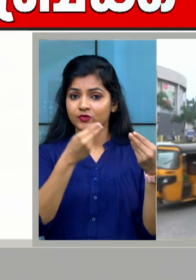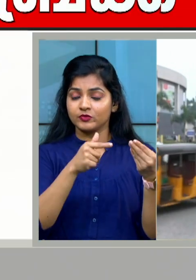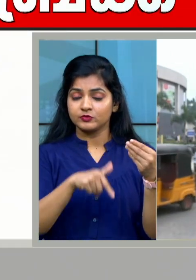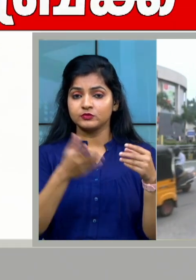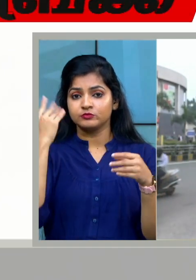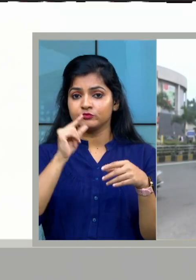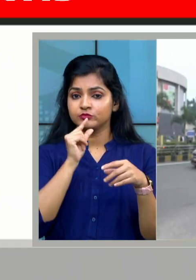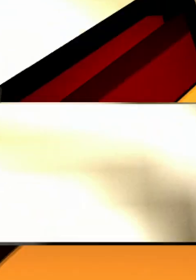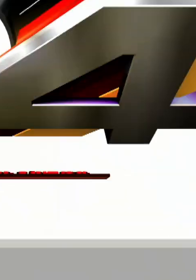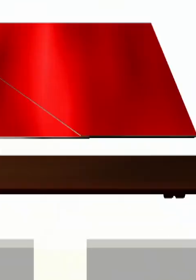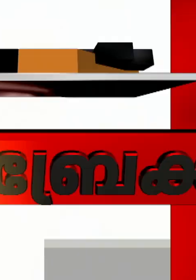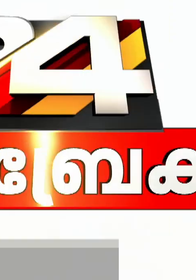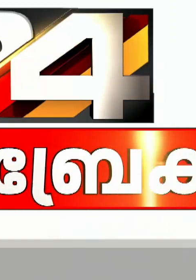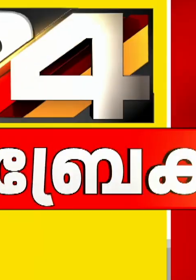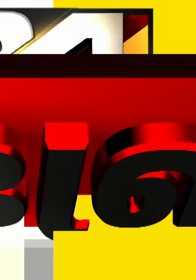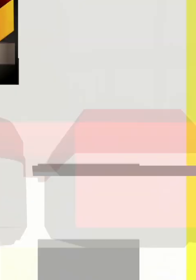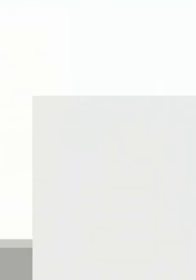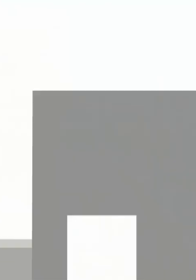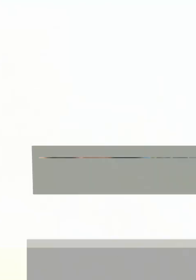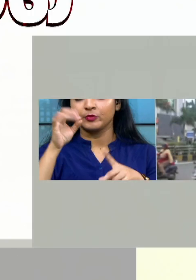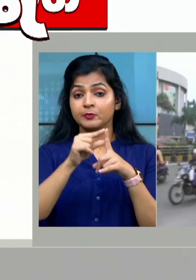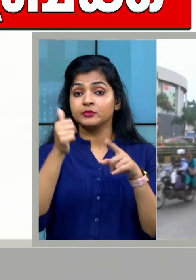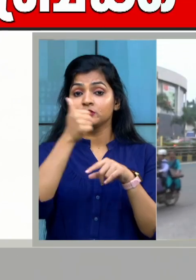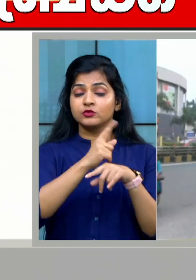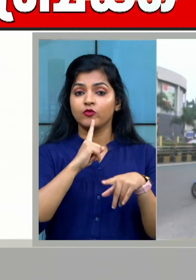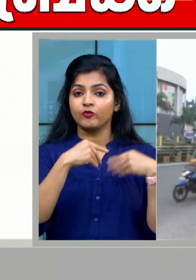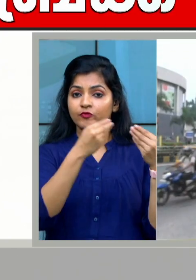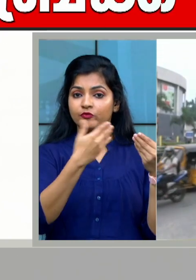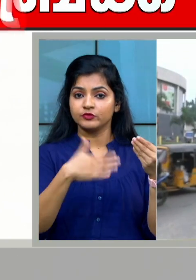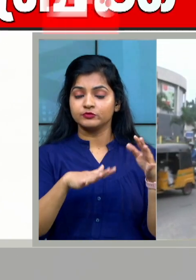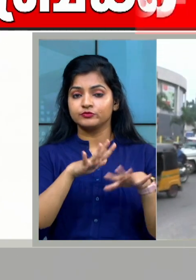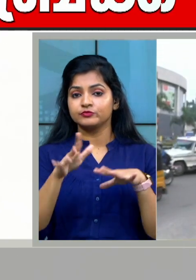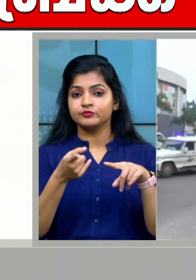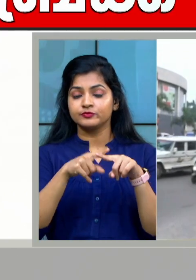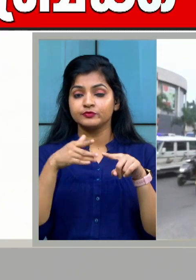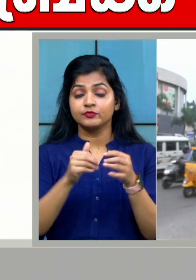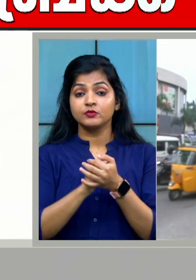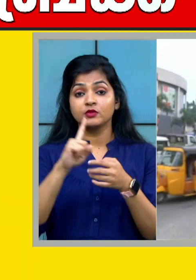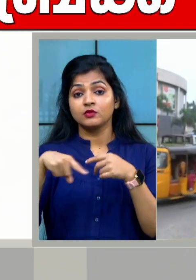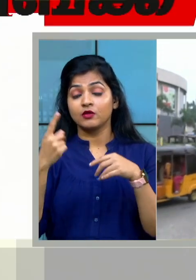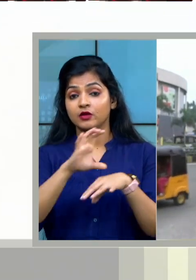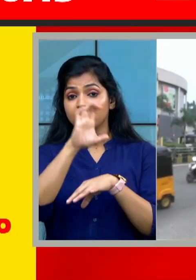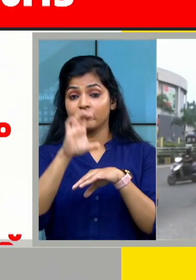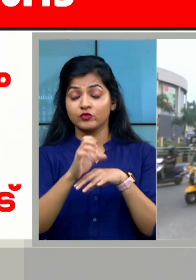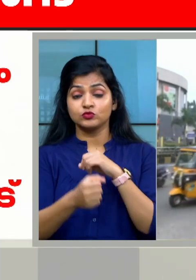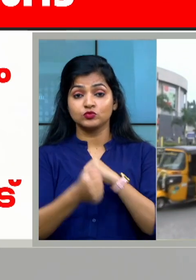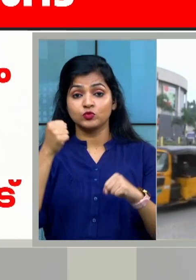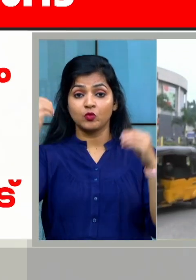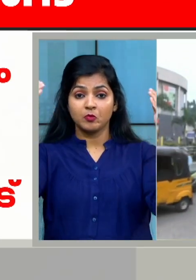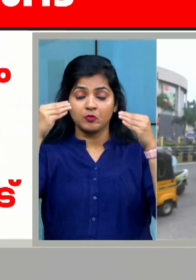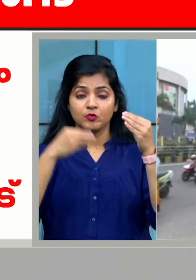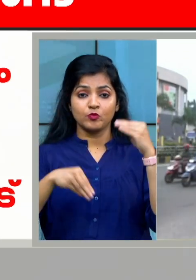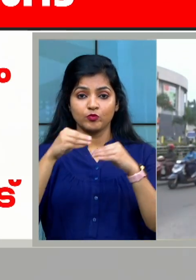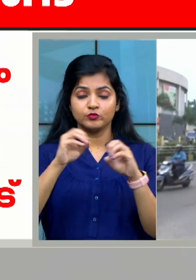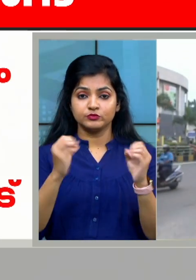ഇപ്പോൾ കളക്ടർമാരടക്കം സ്കൂൾ പ്രിൻസിപ്പൽമാർക്ക് നിർദ്ദേശം നൽകുന്ന തരത്തിലേക്ക് കാര്യങ്ങൾ എത്തിയിട്ടുണ്ട്. നാളെ വൈകിട്ടോടുകൂടി അതിശക്ത മഴയ്ക്കായിരിക്കും തുടക്കം